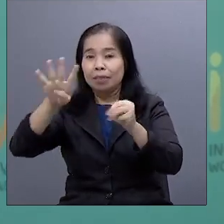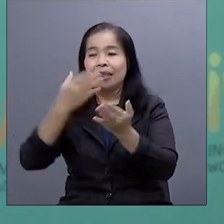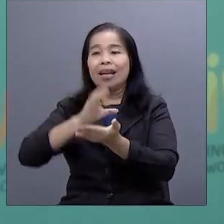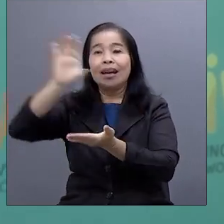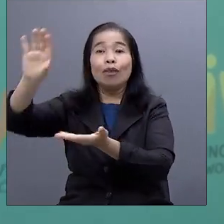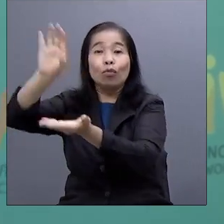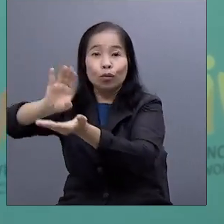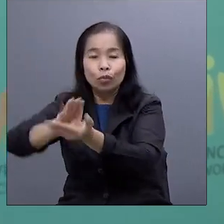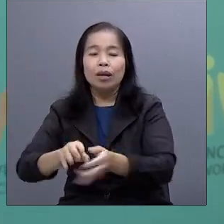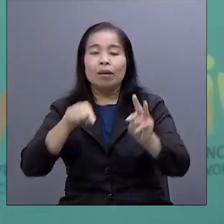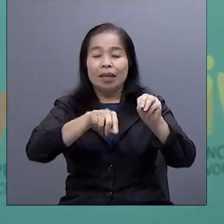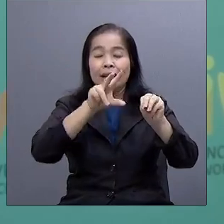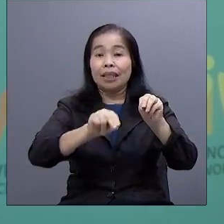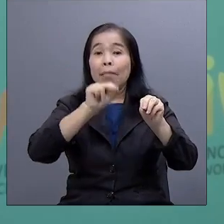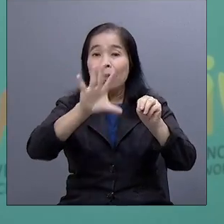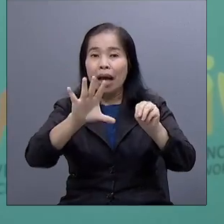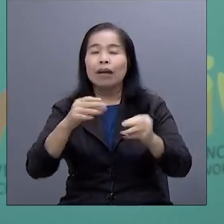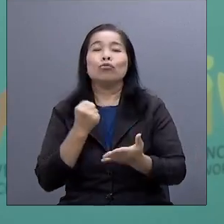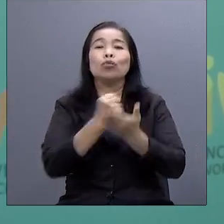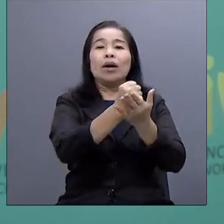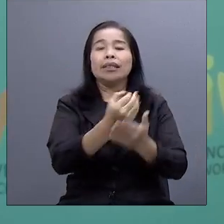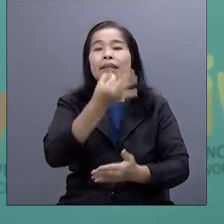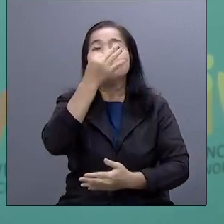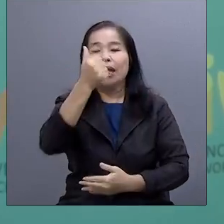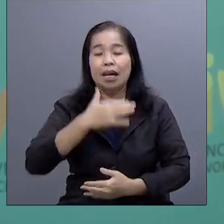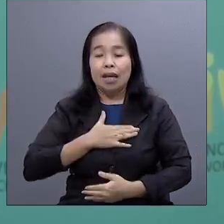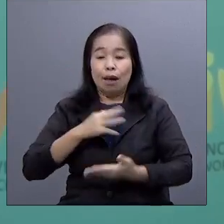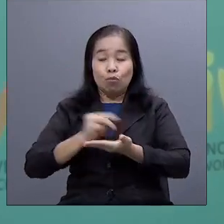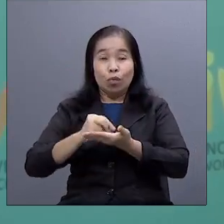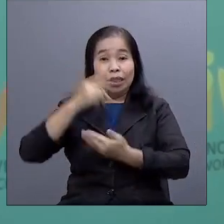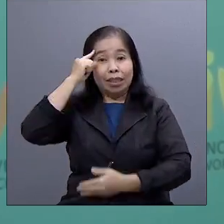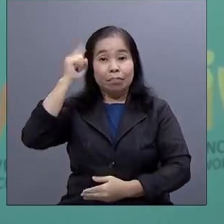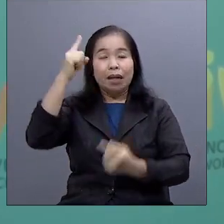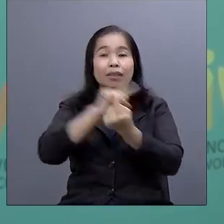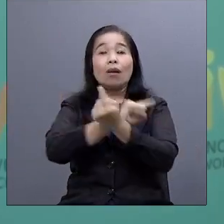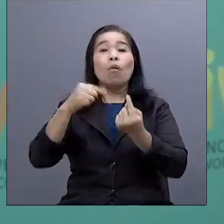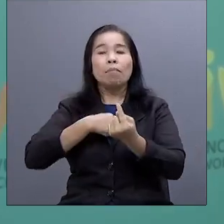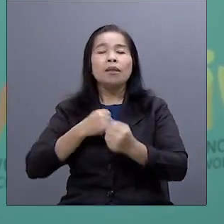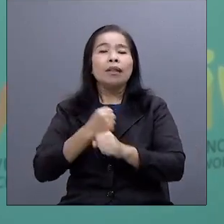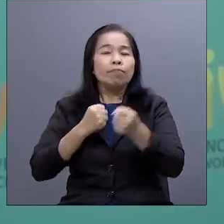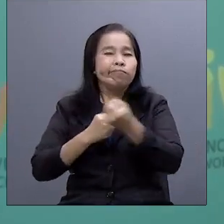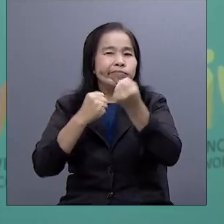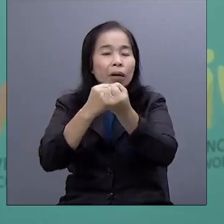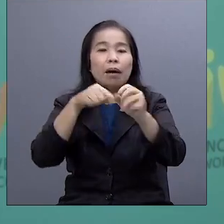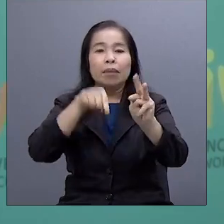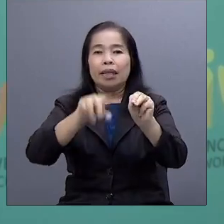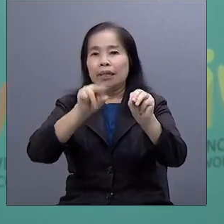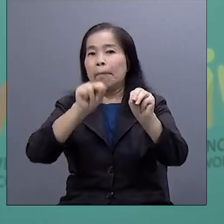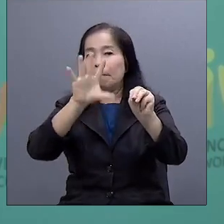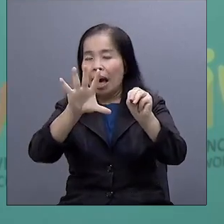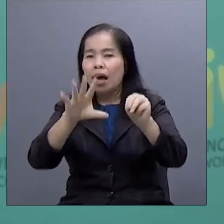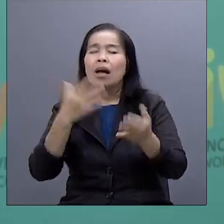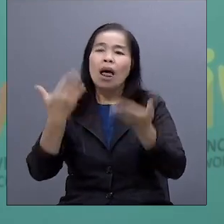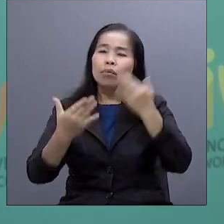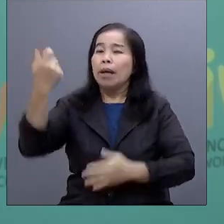อาชีพได้เป็นมาตรา 35สิ่ที่มทนาวักรรมทางสังคมคะขับเครื่อนให้เงิดการจ้างไม่วาจะจะจ้ôleเป็ล